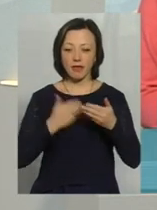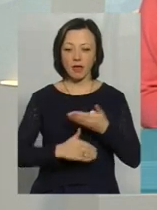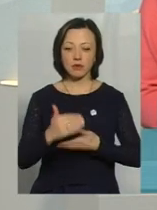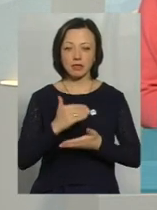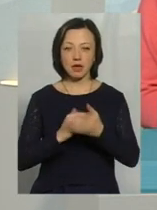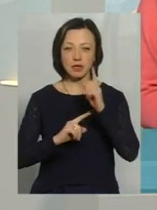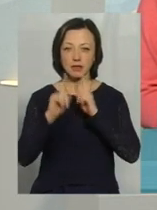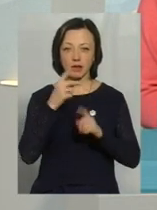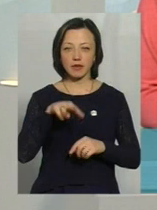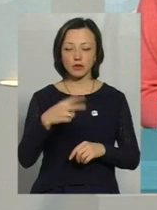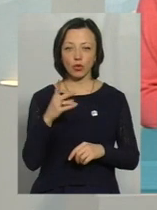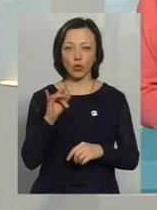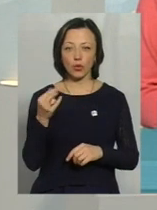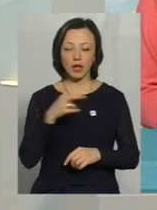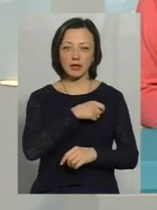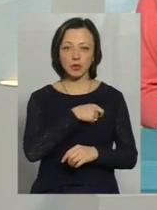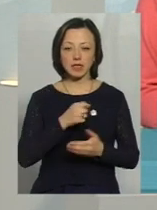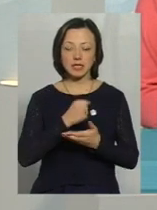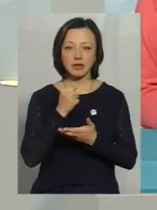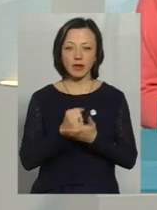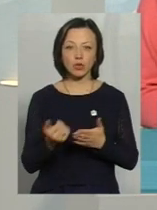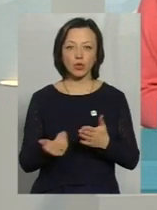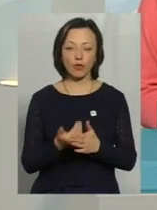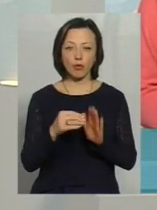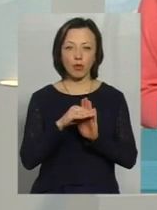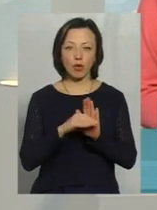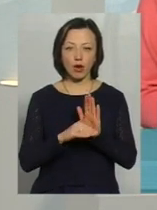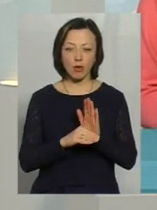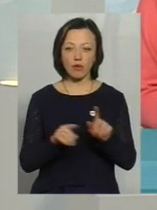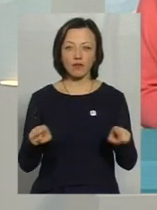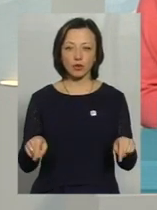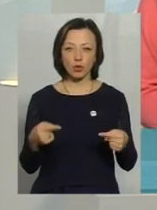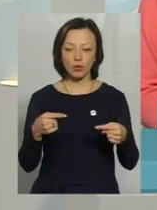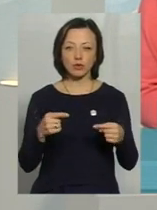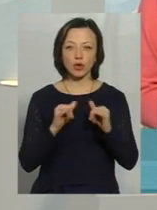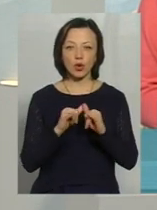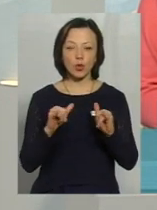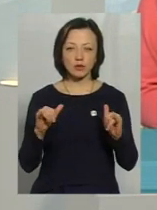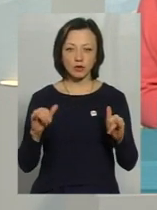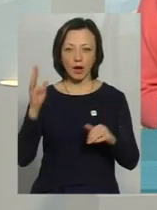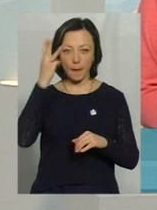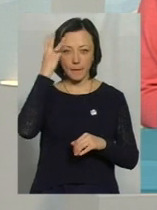сесії, 22 грудня, депутати затвердили нову програму відновлення та розвитку